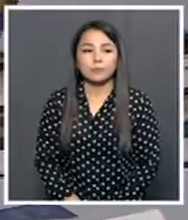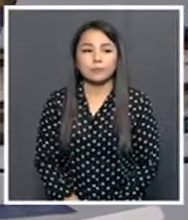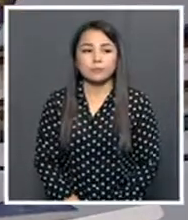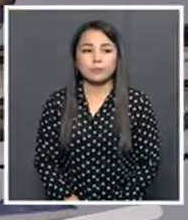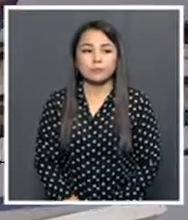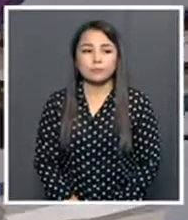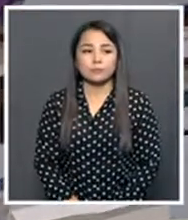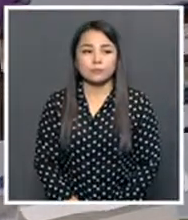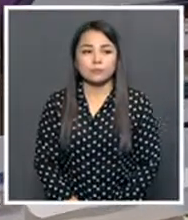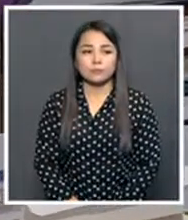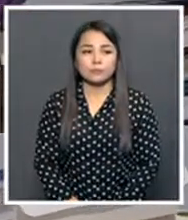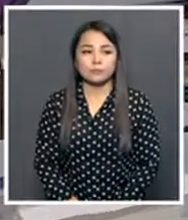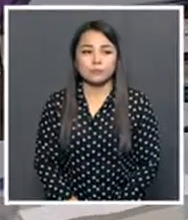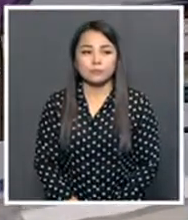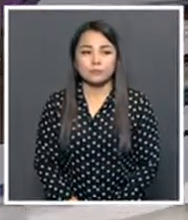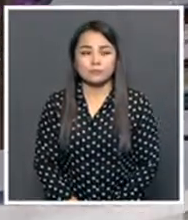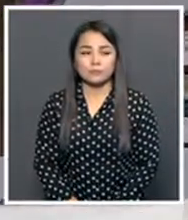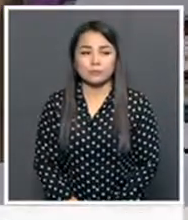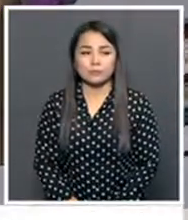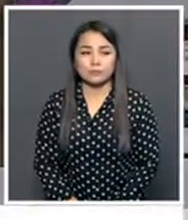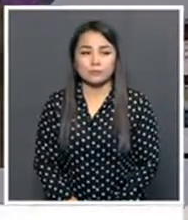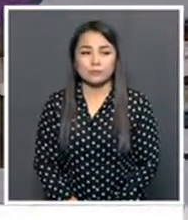бұны.